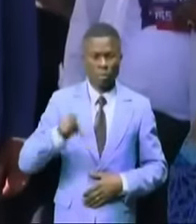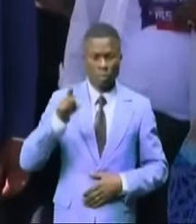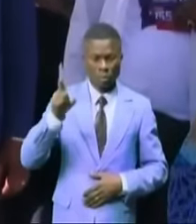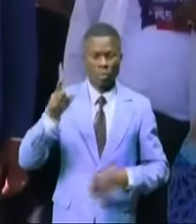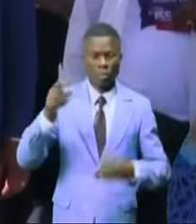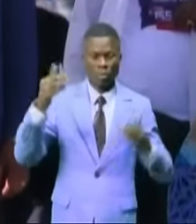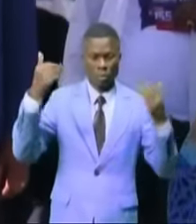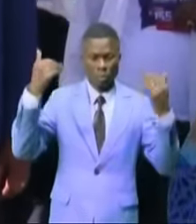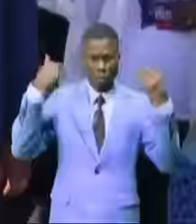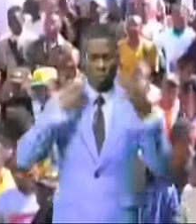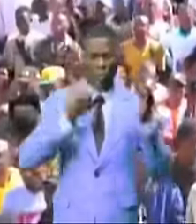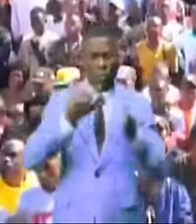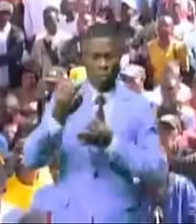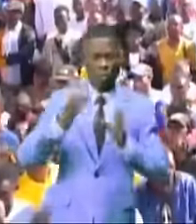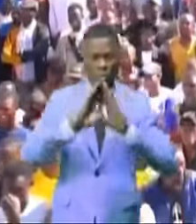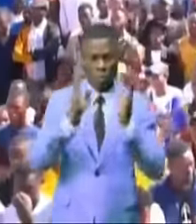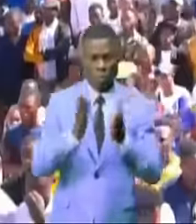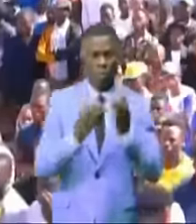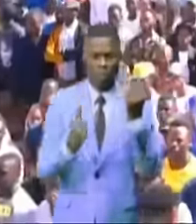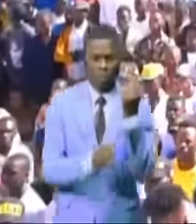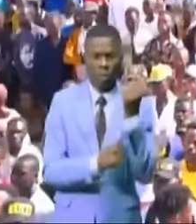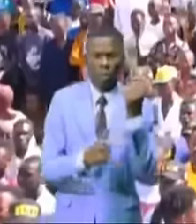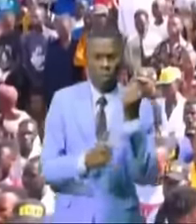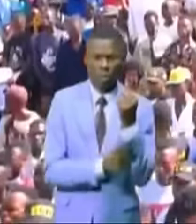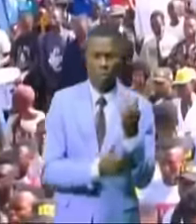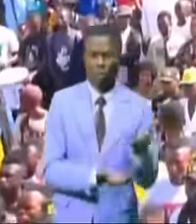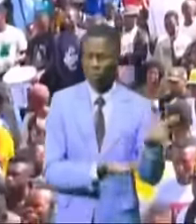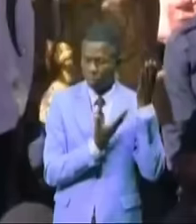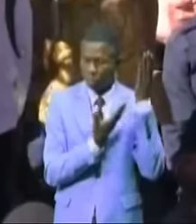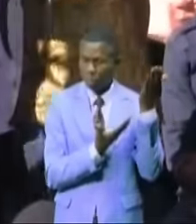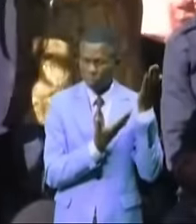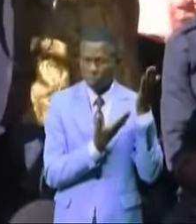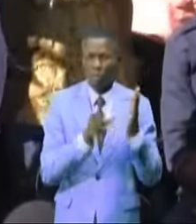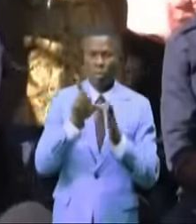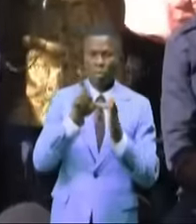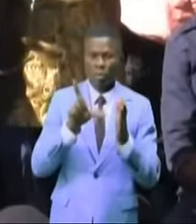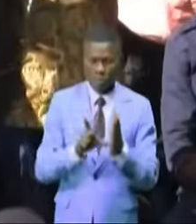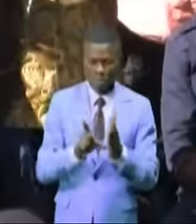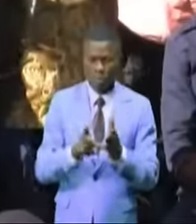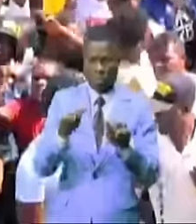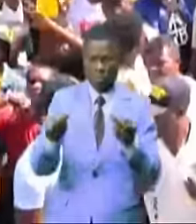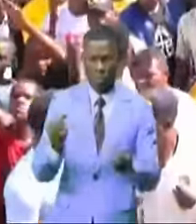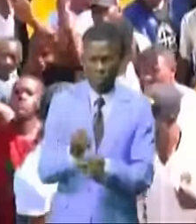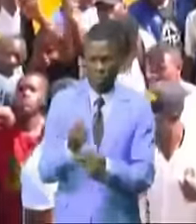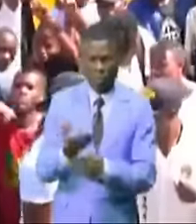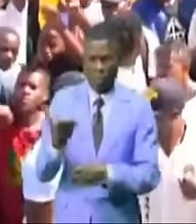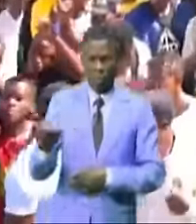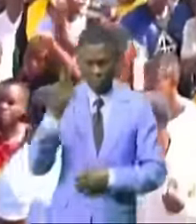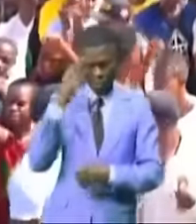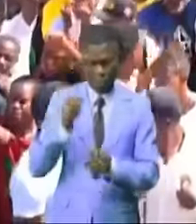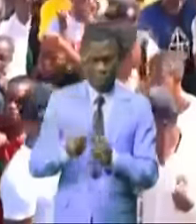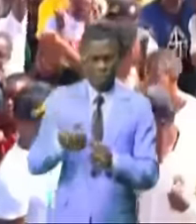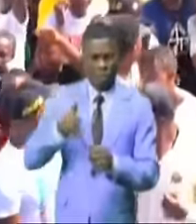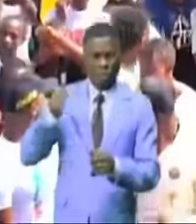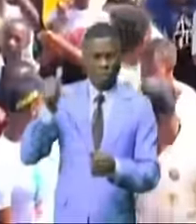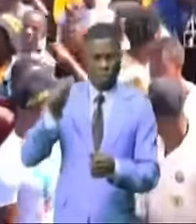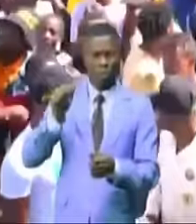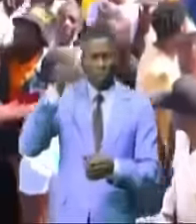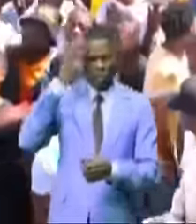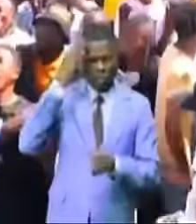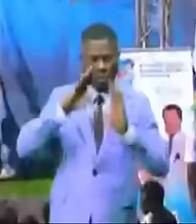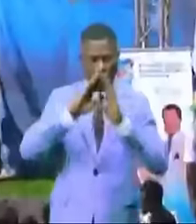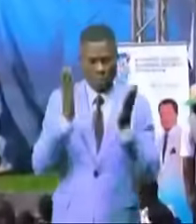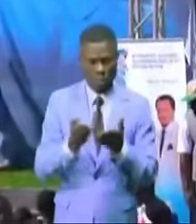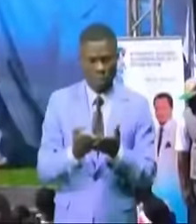temps d'expliquer à toutes les couches de la population l'importance de la loi sur la sous-traitance afin d'éveiller la conscience des uns et